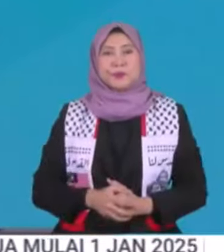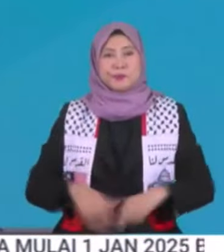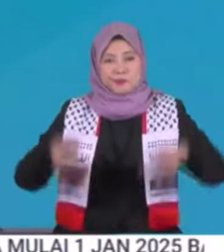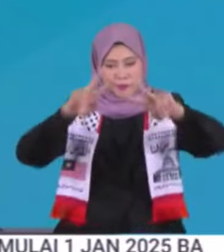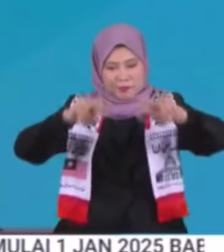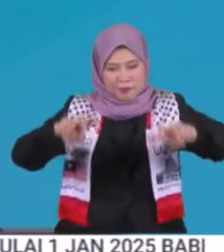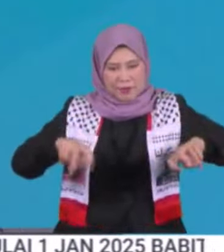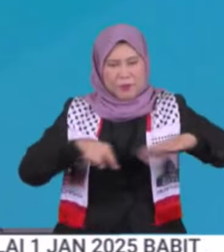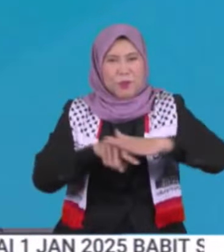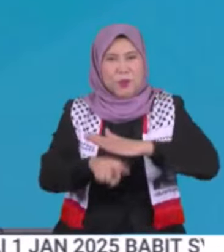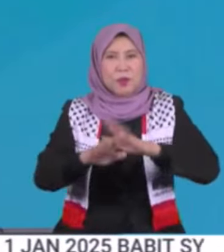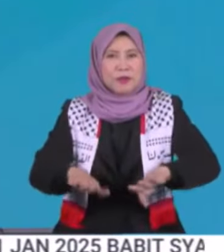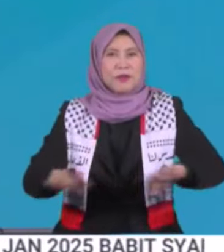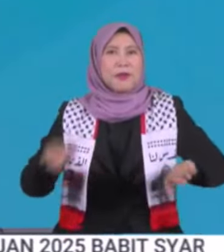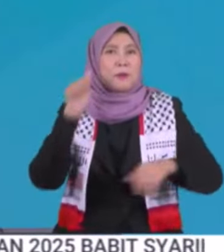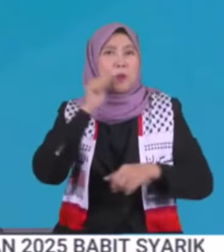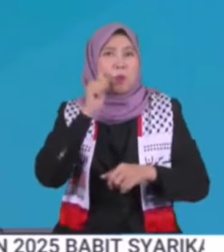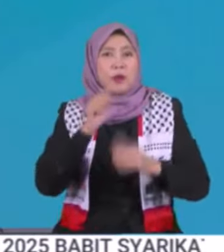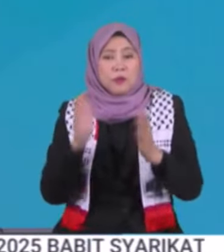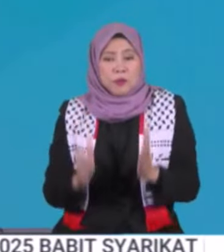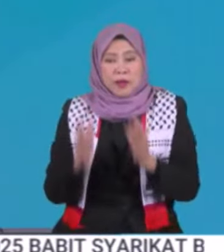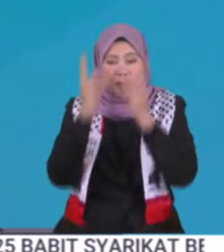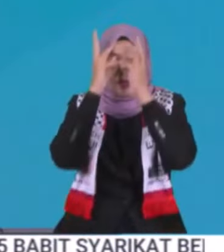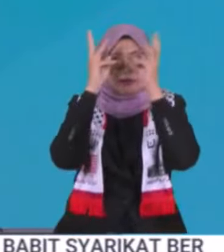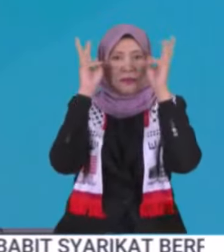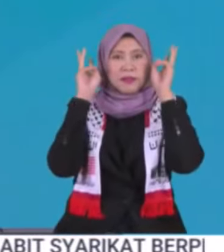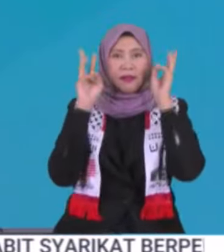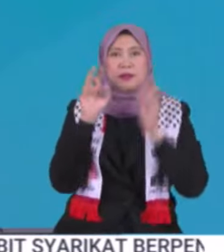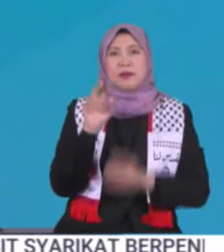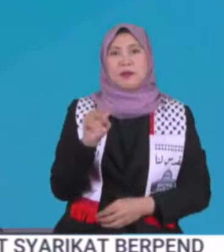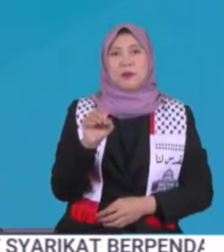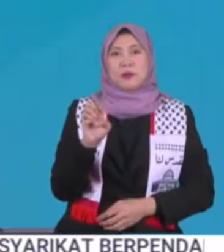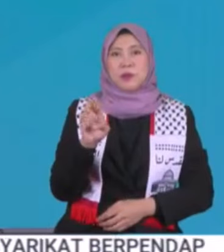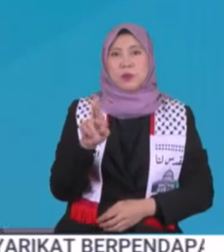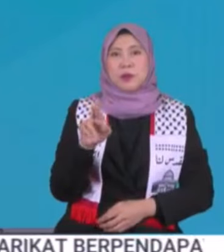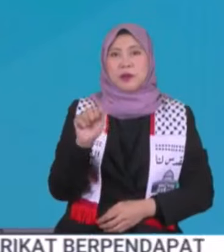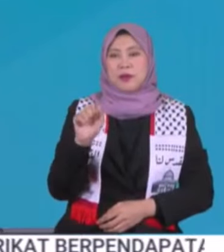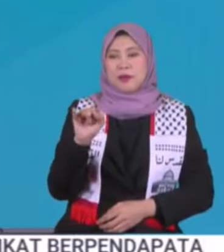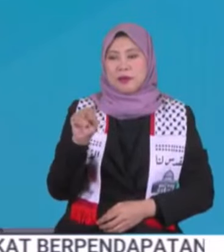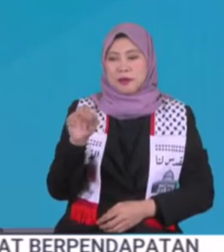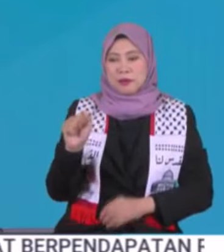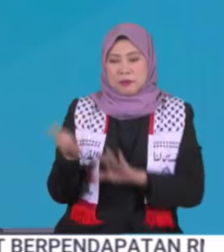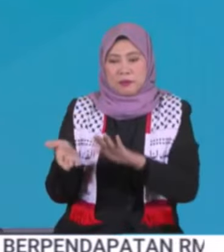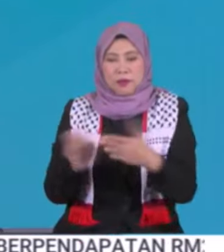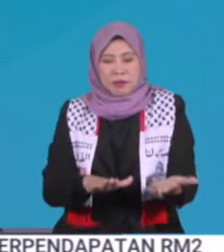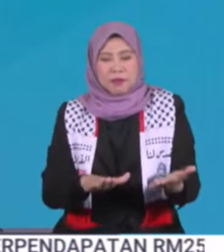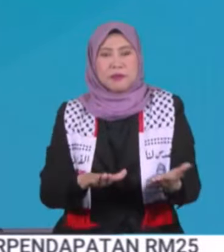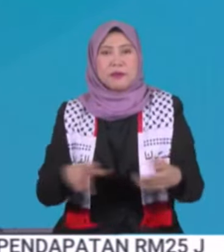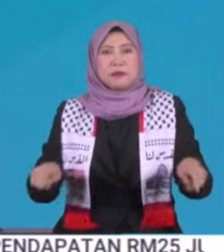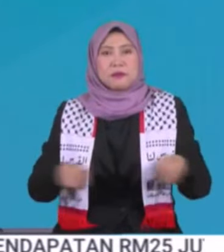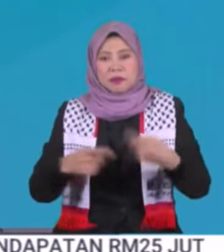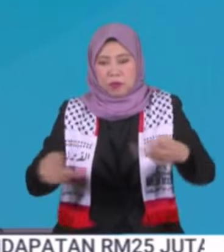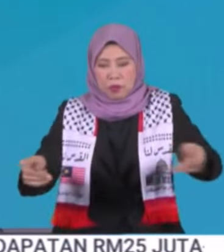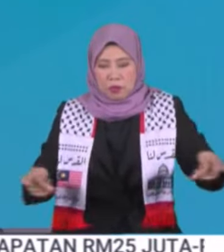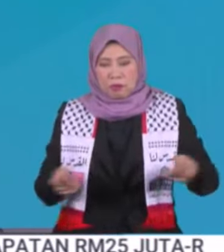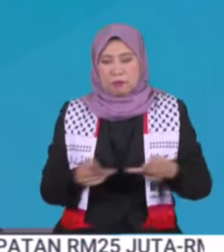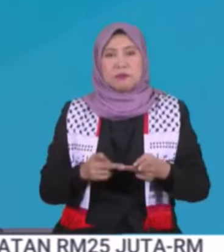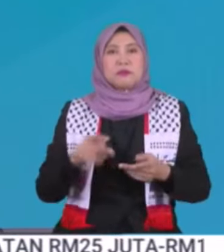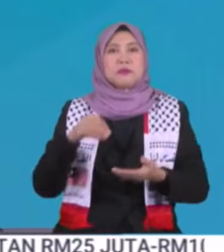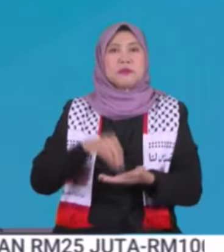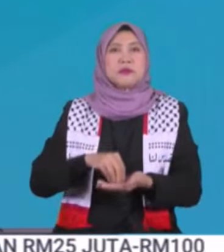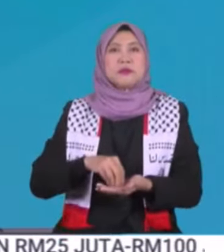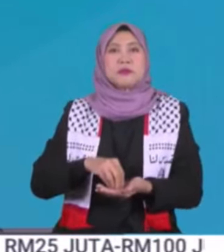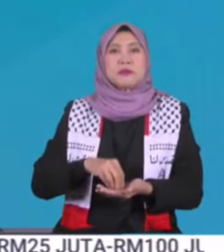Siasatan kes pembunuhan kanak-kanak perempuan orang asli Nuraina Humaira Rosli yang ditemui mati di kawasan Berpaya di Pos Kuala